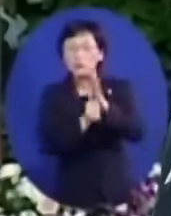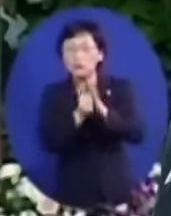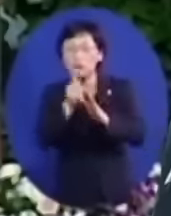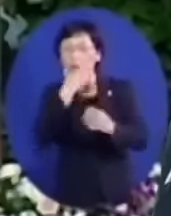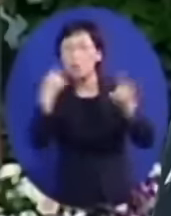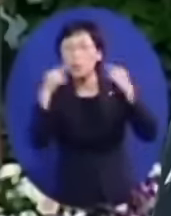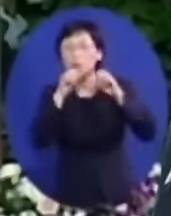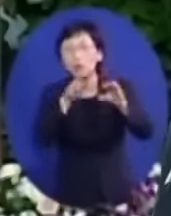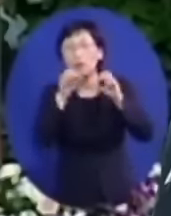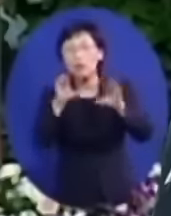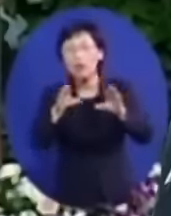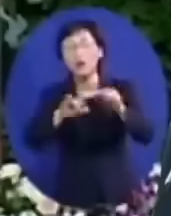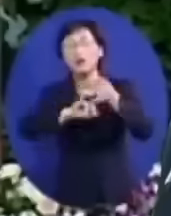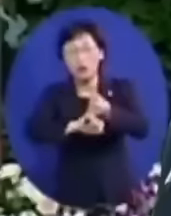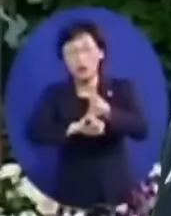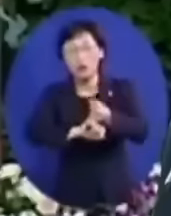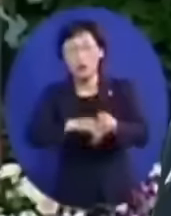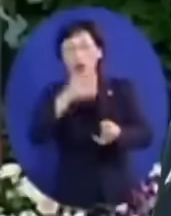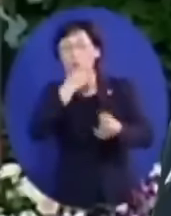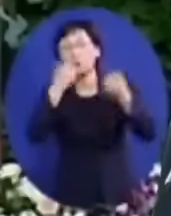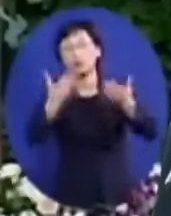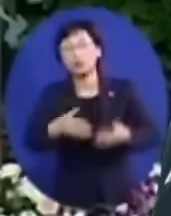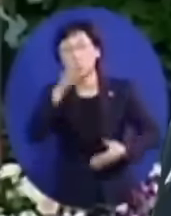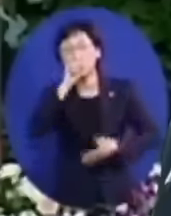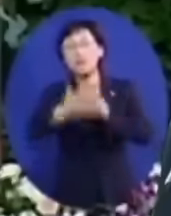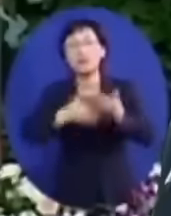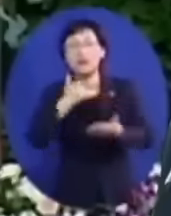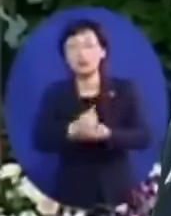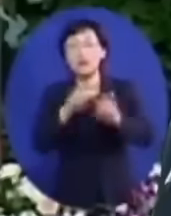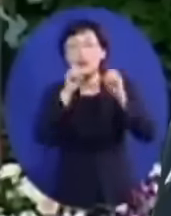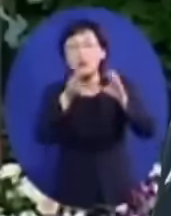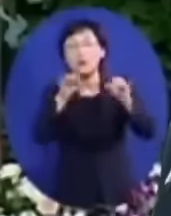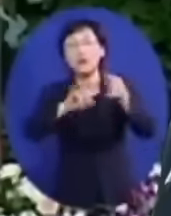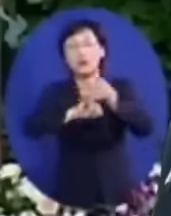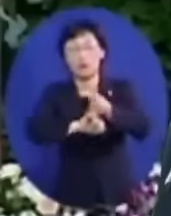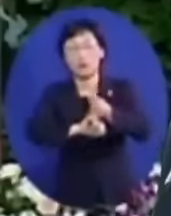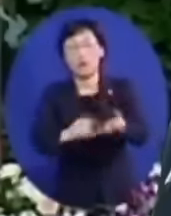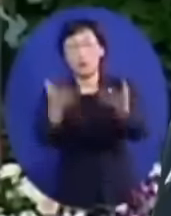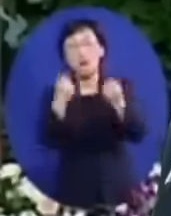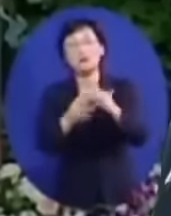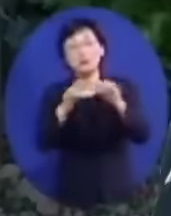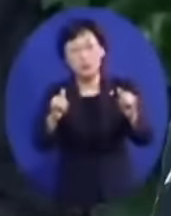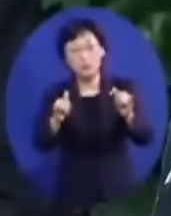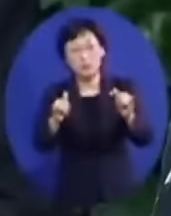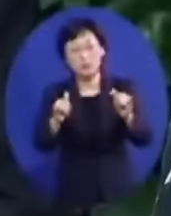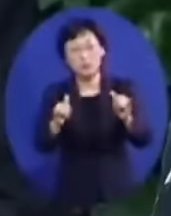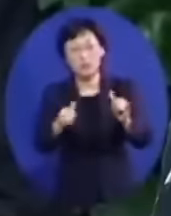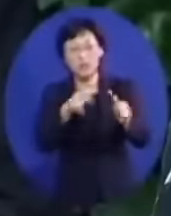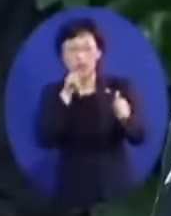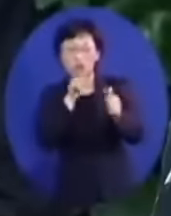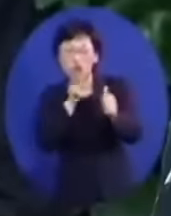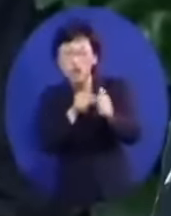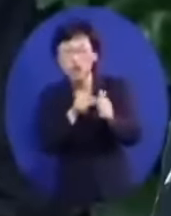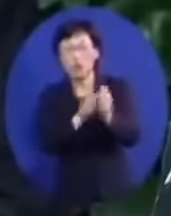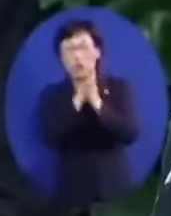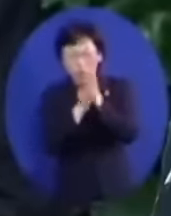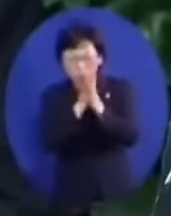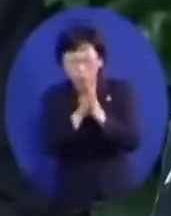전할 수밖에 없고 복 주시는 좋으신 하나님을 전할 수밖에 없었습니다. 많은 사람이 저보고 기복 신앙을